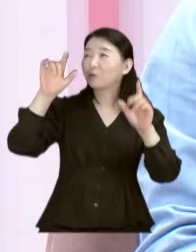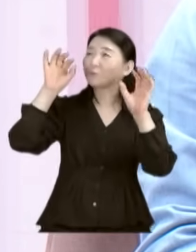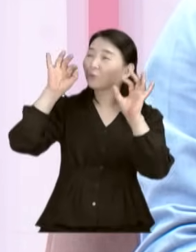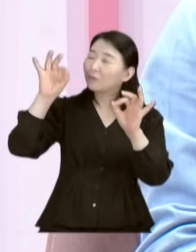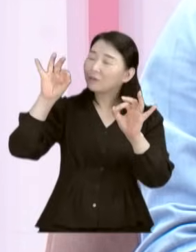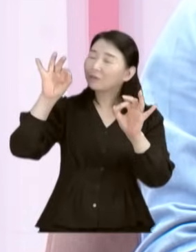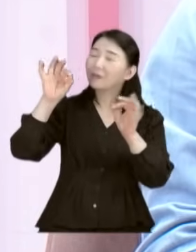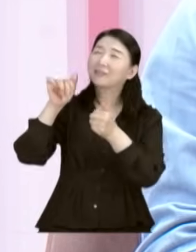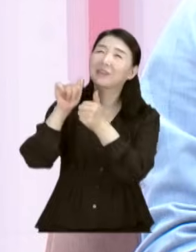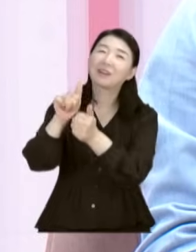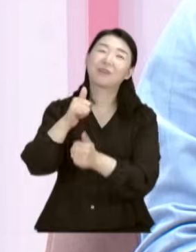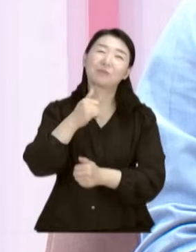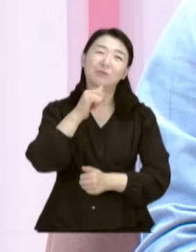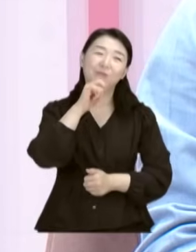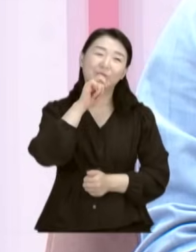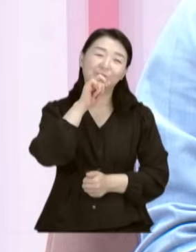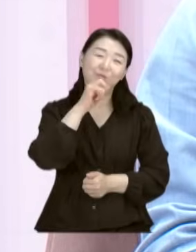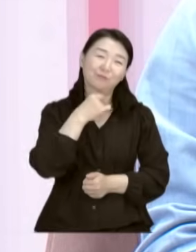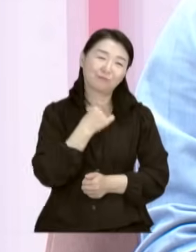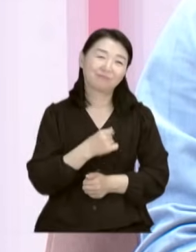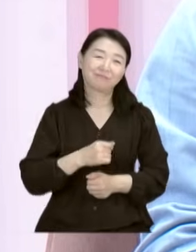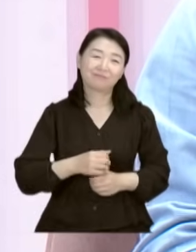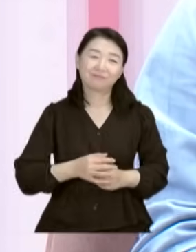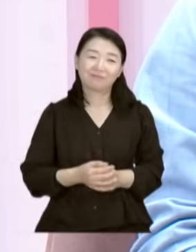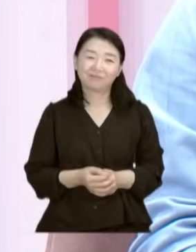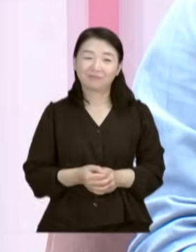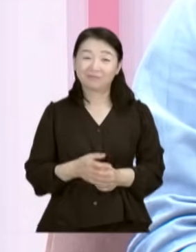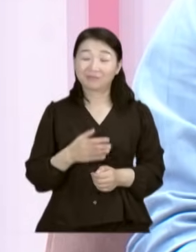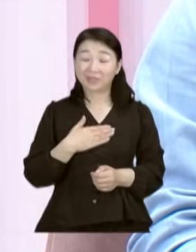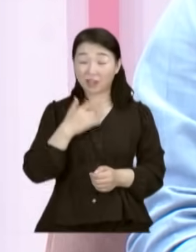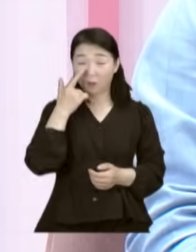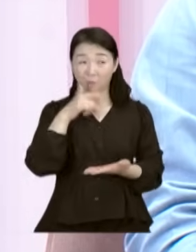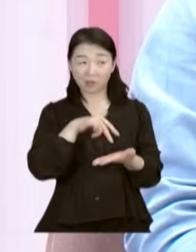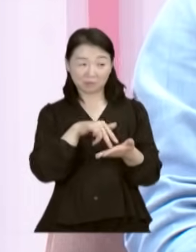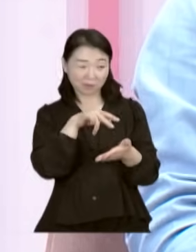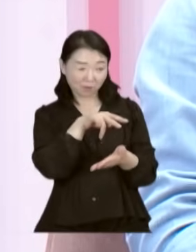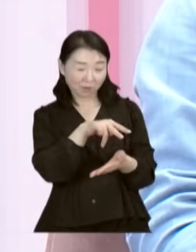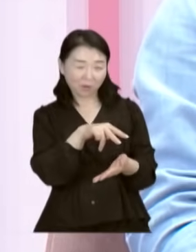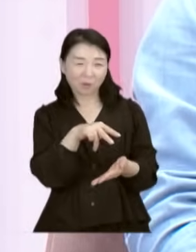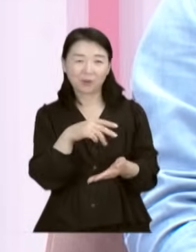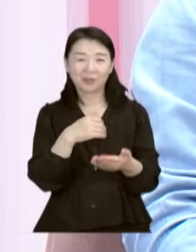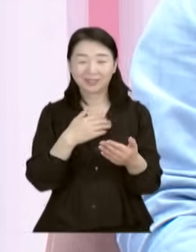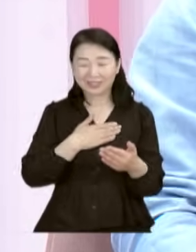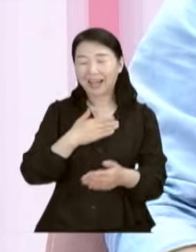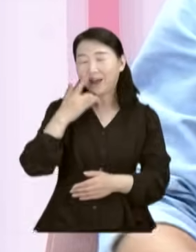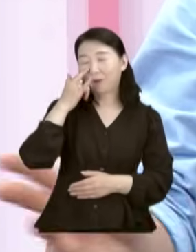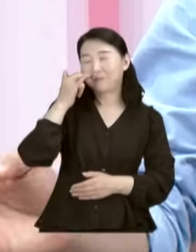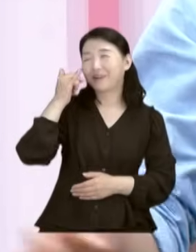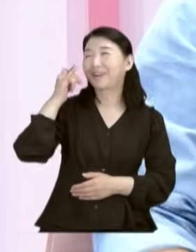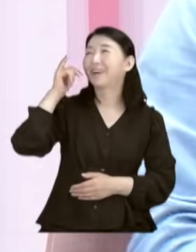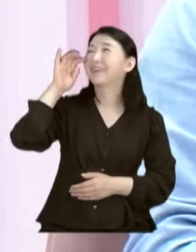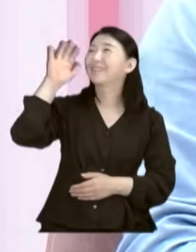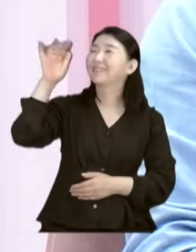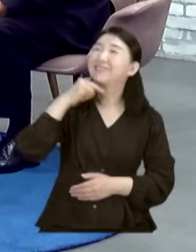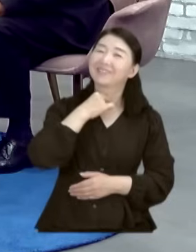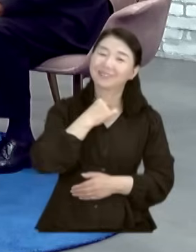같이 좀 따라갔으면 좋겠다 이런 생각도 좀 많이 하게 되죠 제가 엄마가 되니까 엄마가 더 그립더라고요